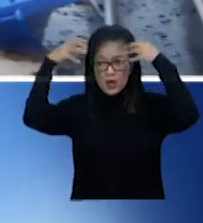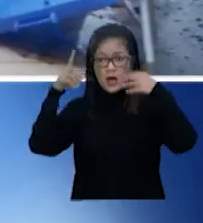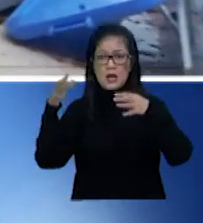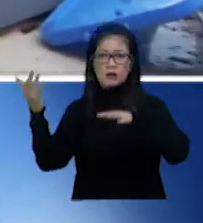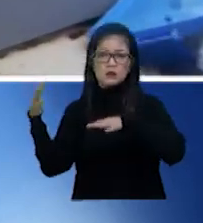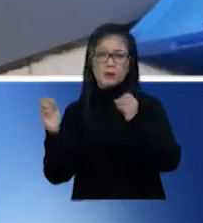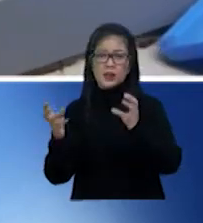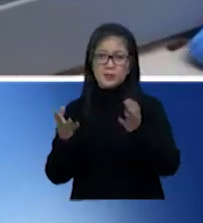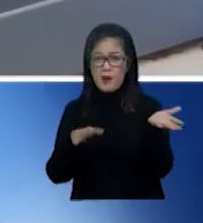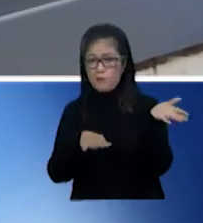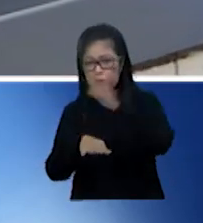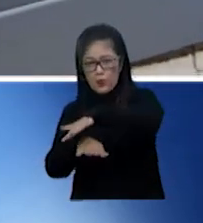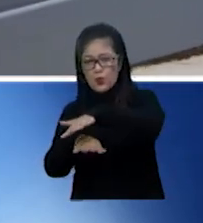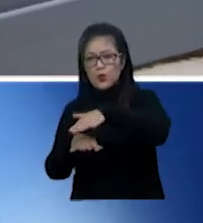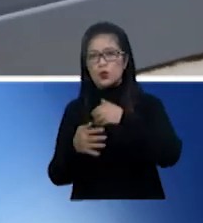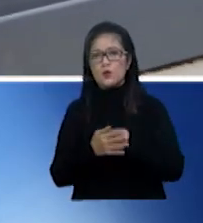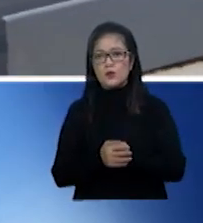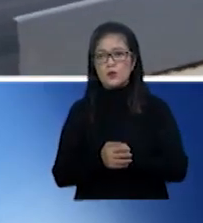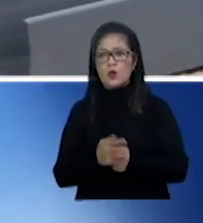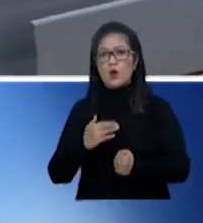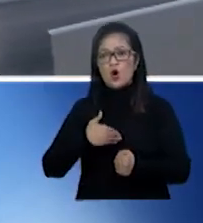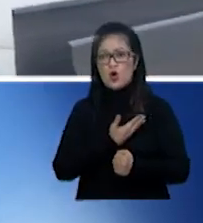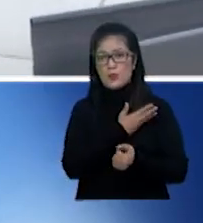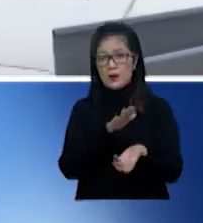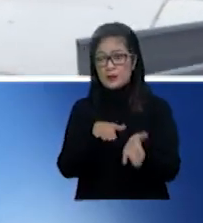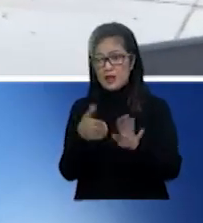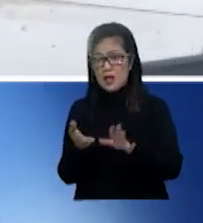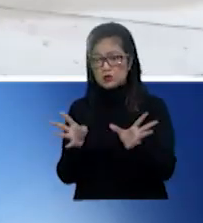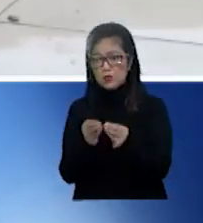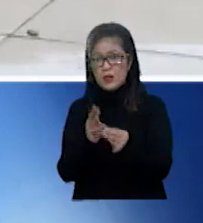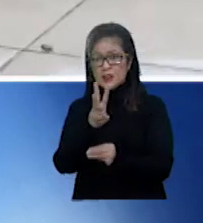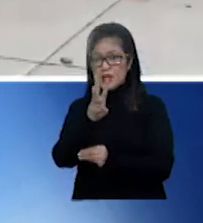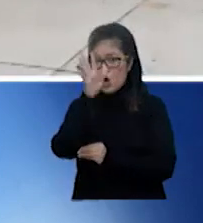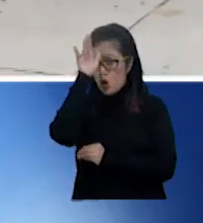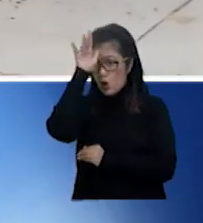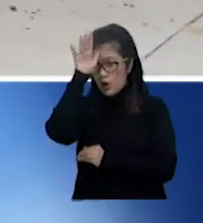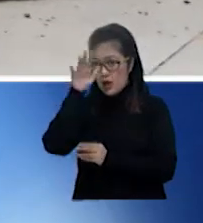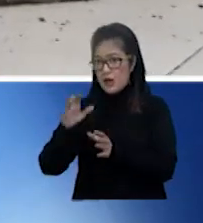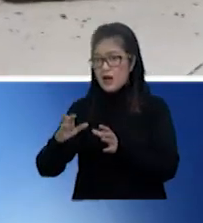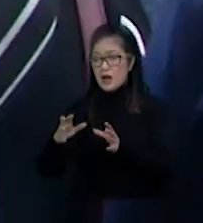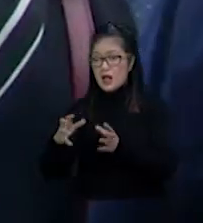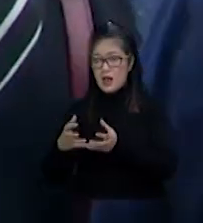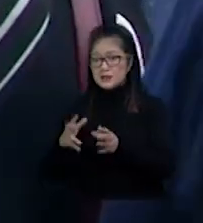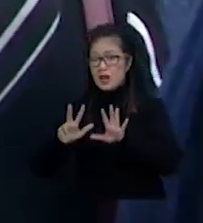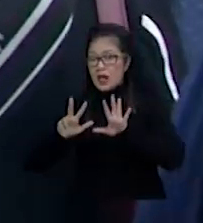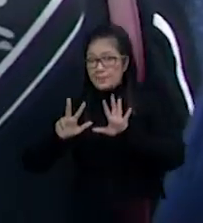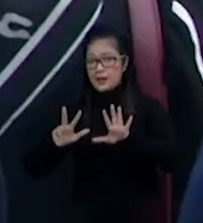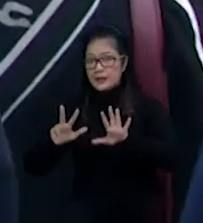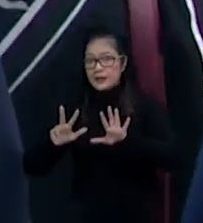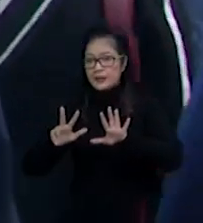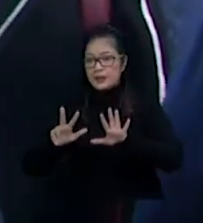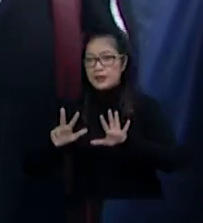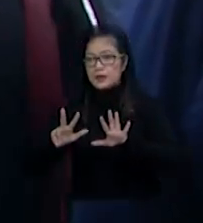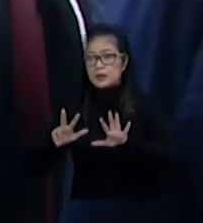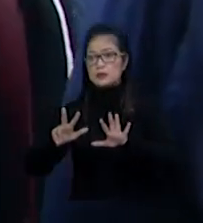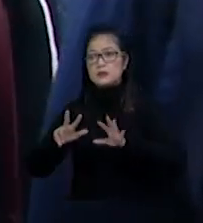mana sebanyak 3 orang dilaporkan meninggal dunia, yaitu dari anak kelas 8 MTS 19 Jakarta Selatan, sementara satu siswa